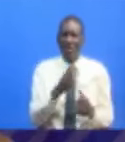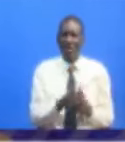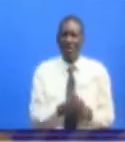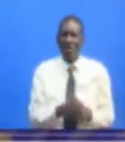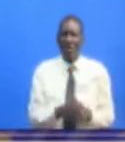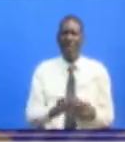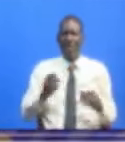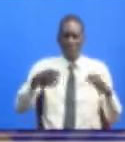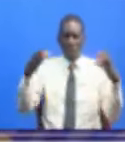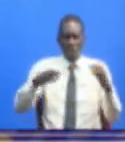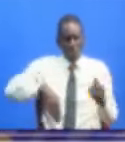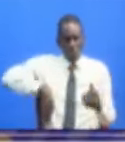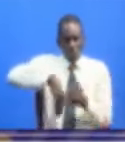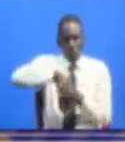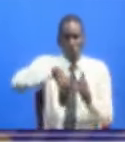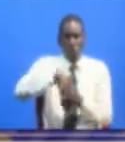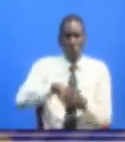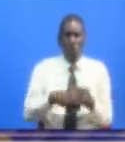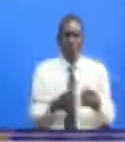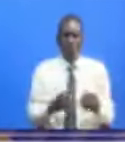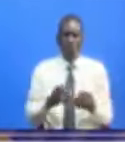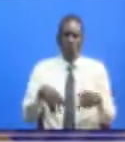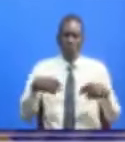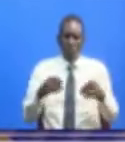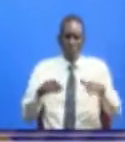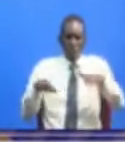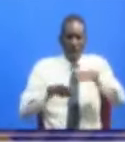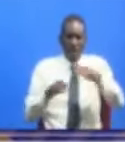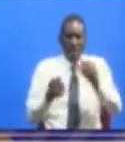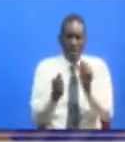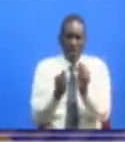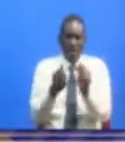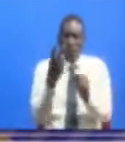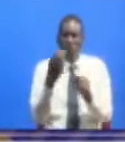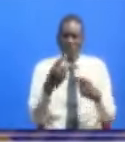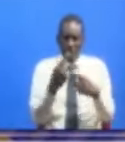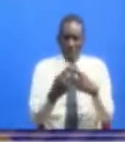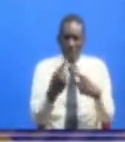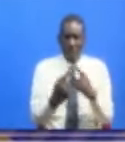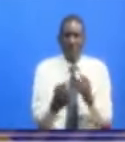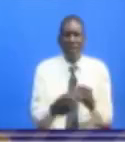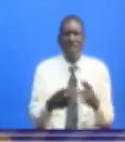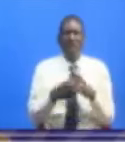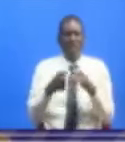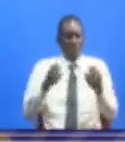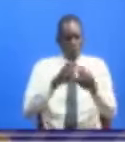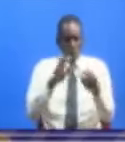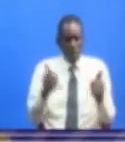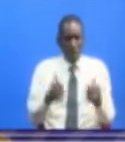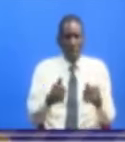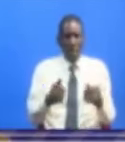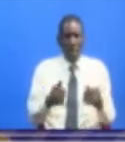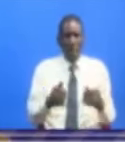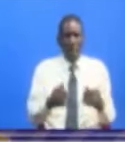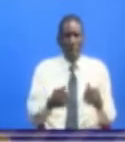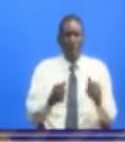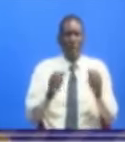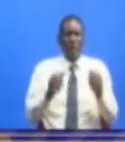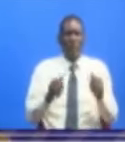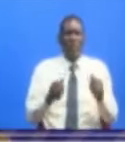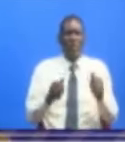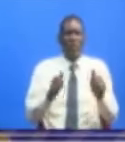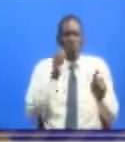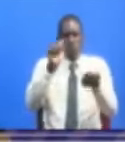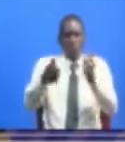taifa ya kandanda ya wachezaji wasiozidi umri wa miaka 20 Rising Stars imeanza vyema kampuni yake ya kampeni yake kunradhi